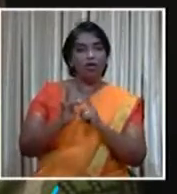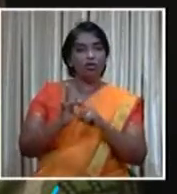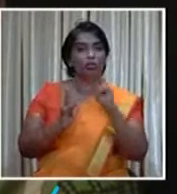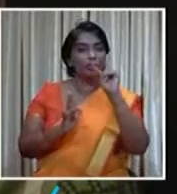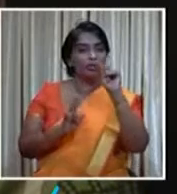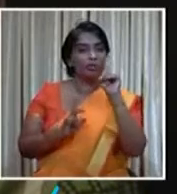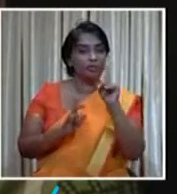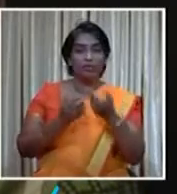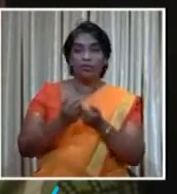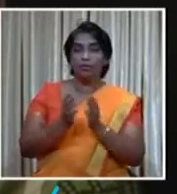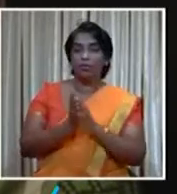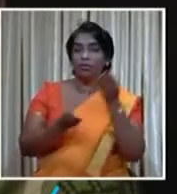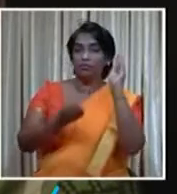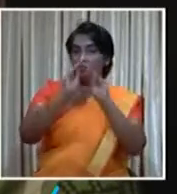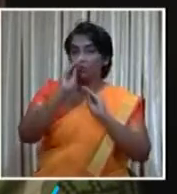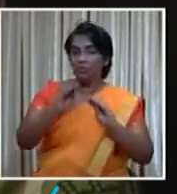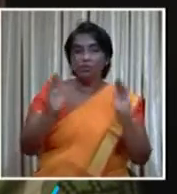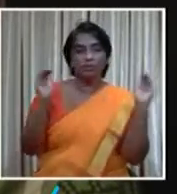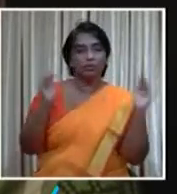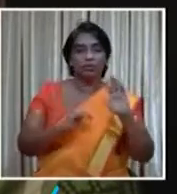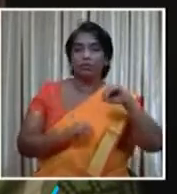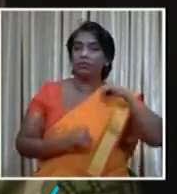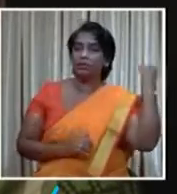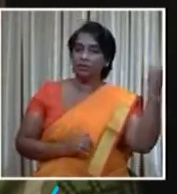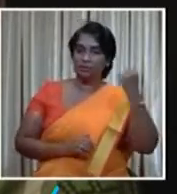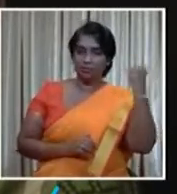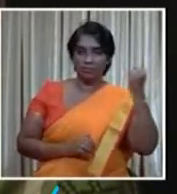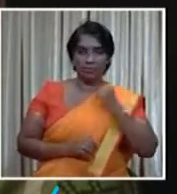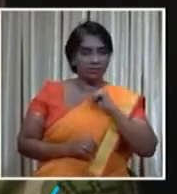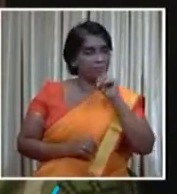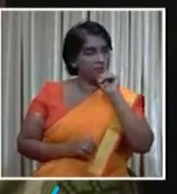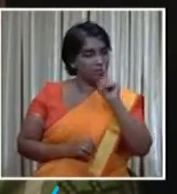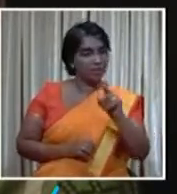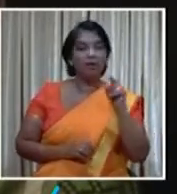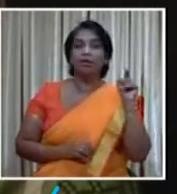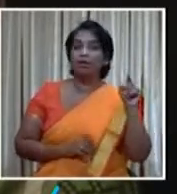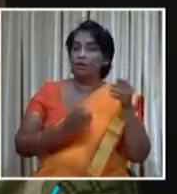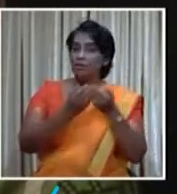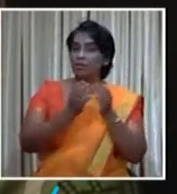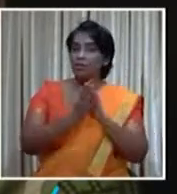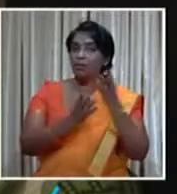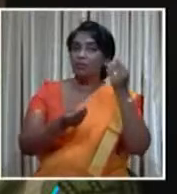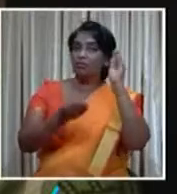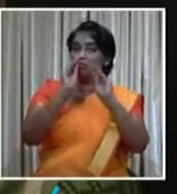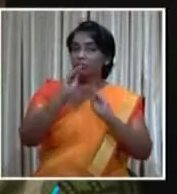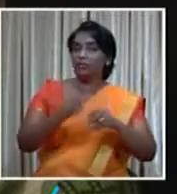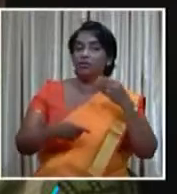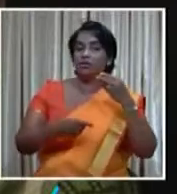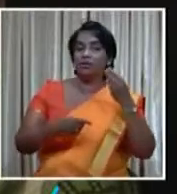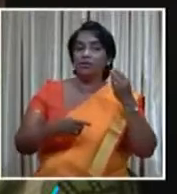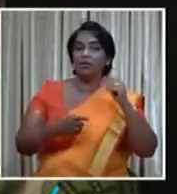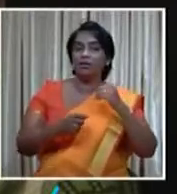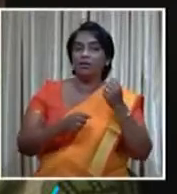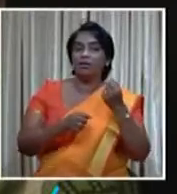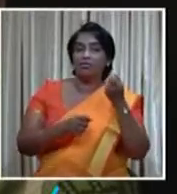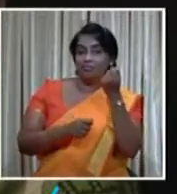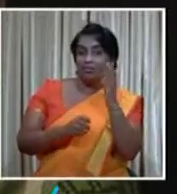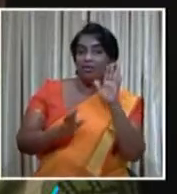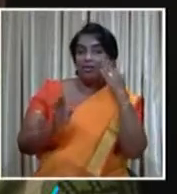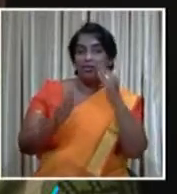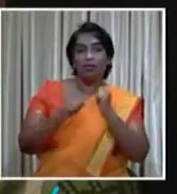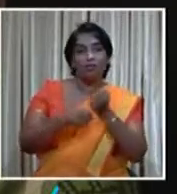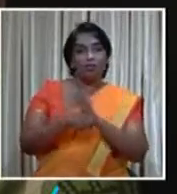21 වෙනිදා සිය අයවැය පිළිබඳව සමාලෝචන කතාවෙදී පවසා සිටියේ ඔවුන්ගේ අයවැය පසු කොවිඩ් තත්ත්වයන්